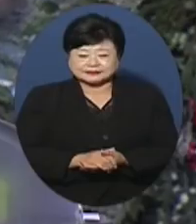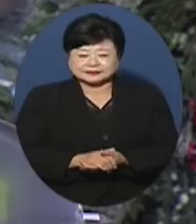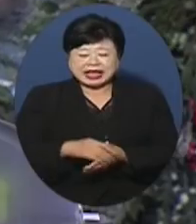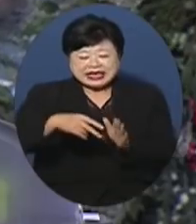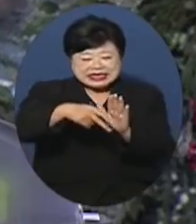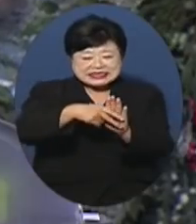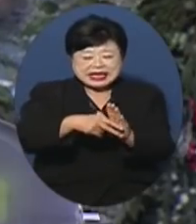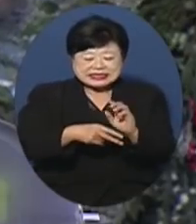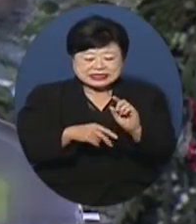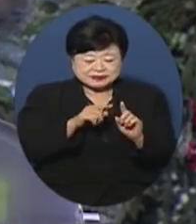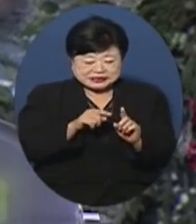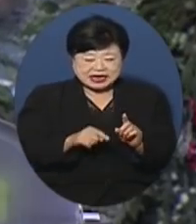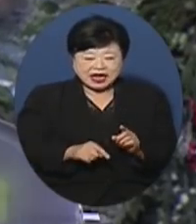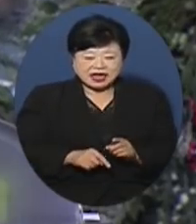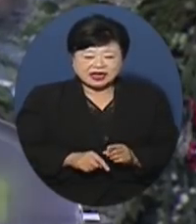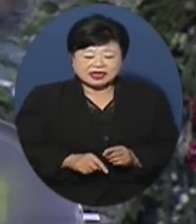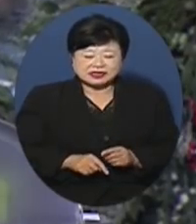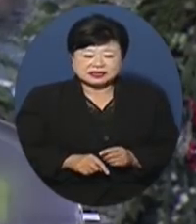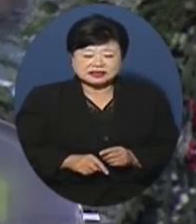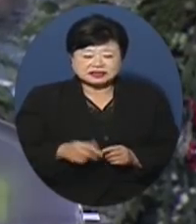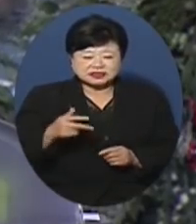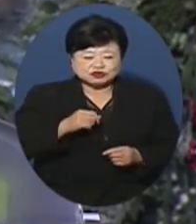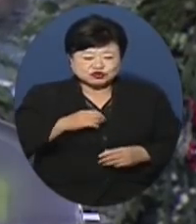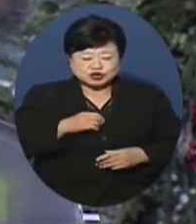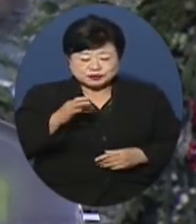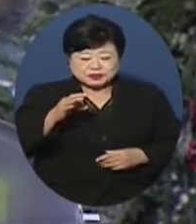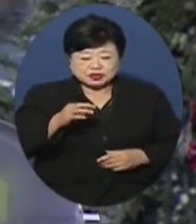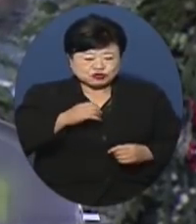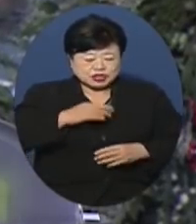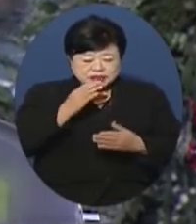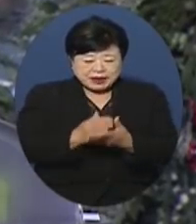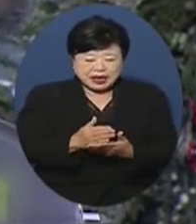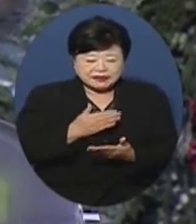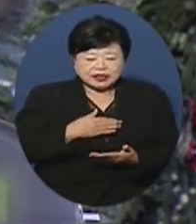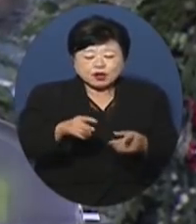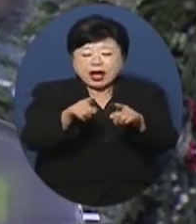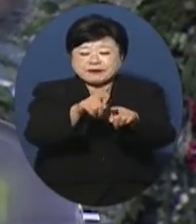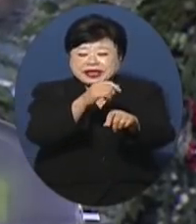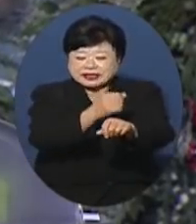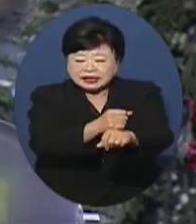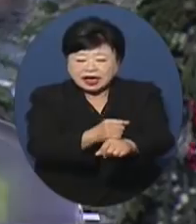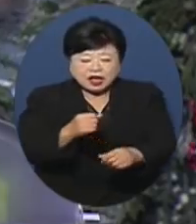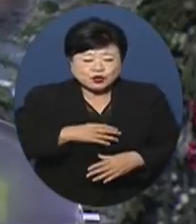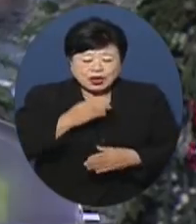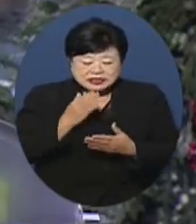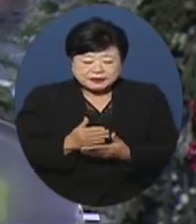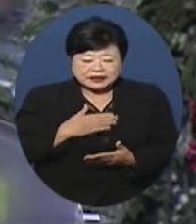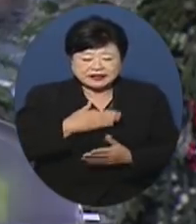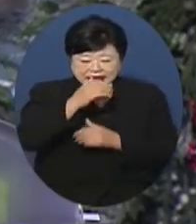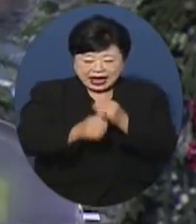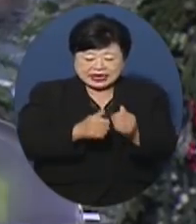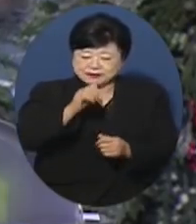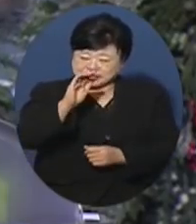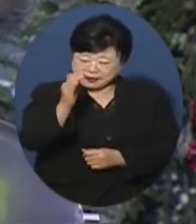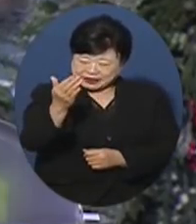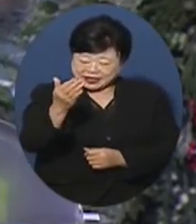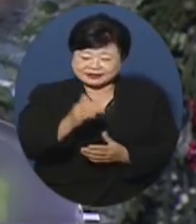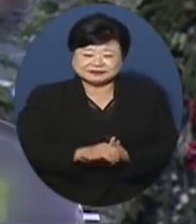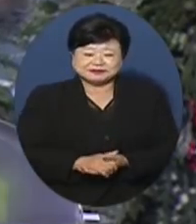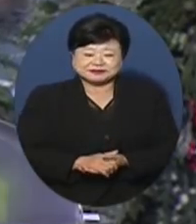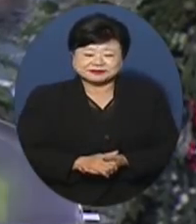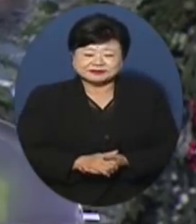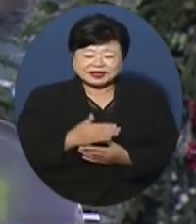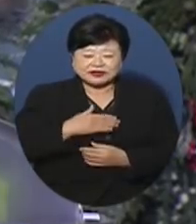이사야 41장 10절에 두려워하지 말라 내가 너와 함께함이라, 놀라지 말라 나는 내 하나님이